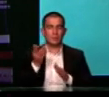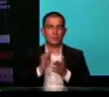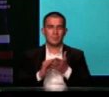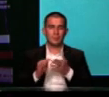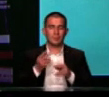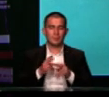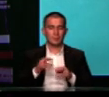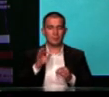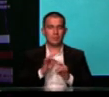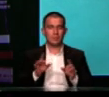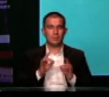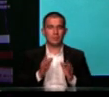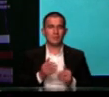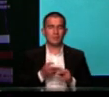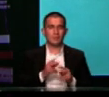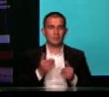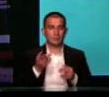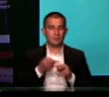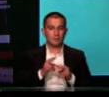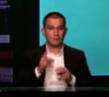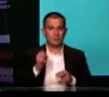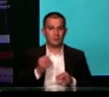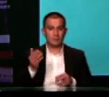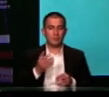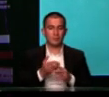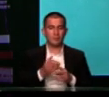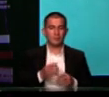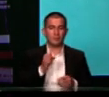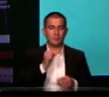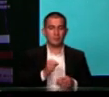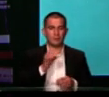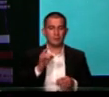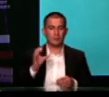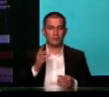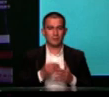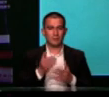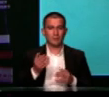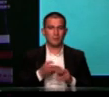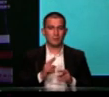ko'rib chiqamiz. Buning uchun A, R, S harflarini